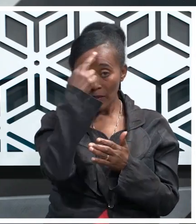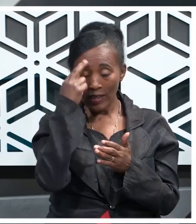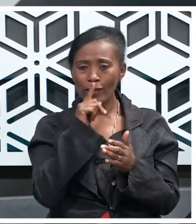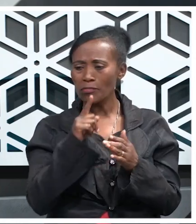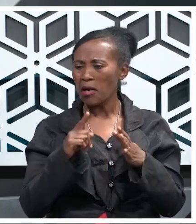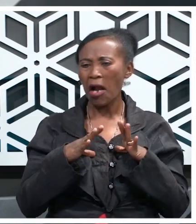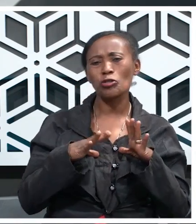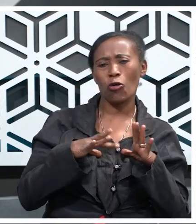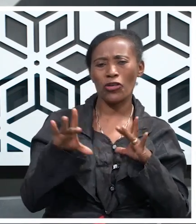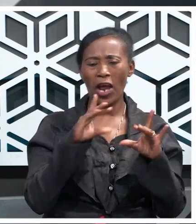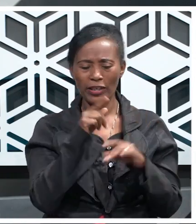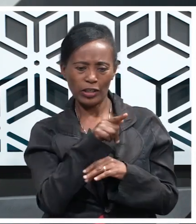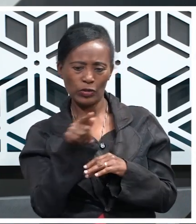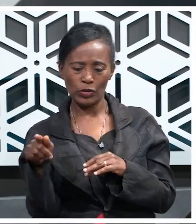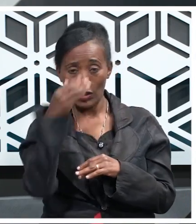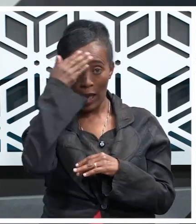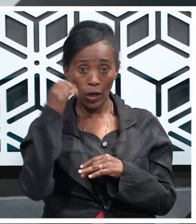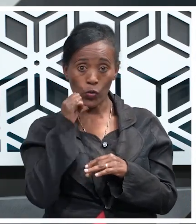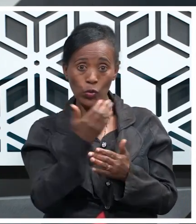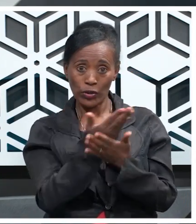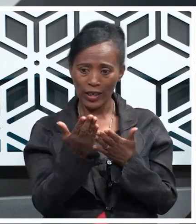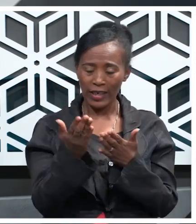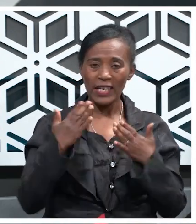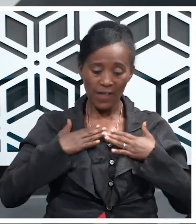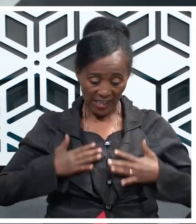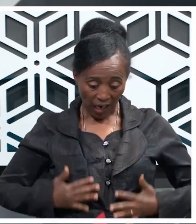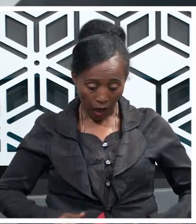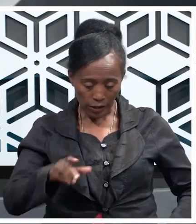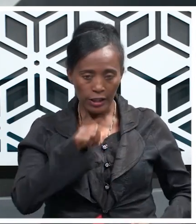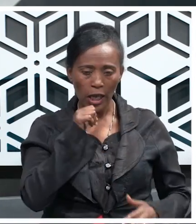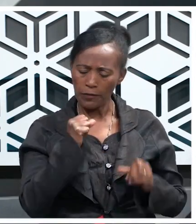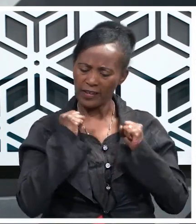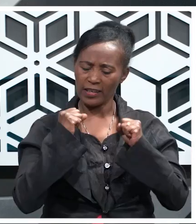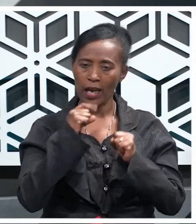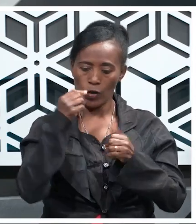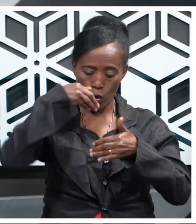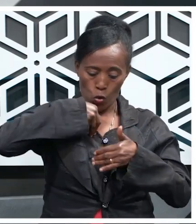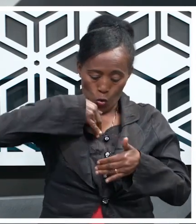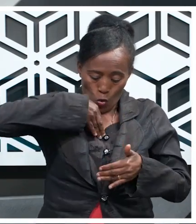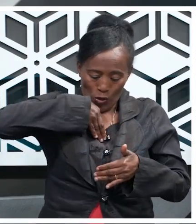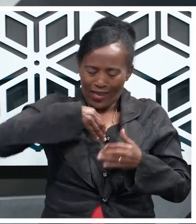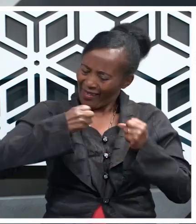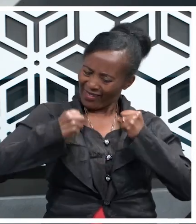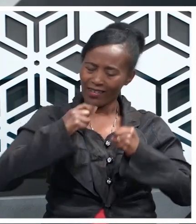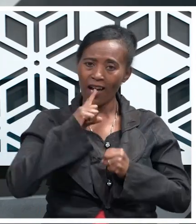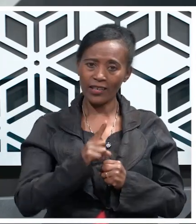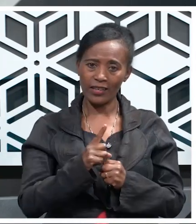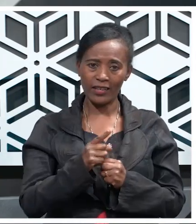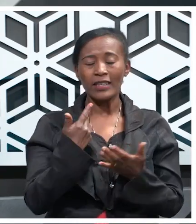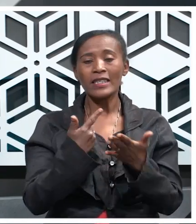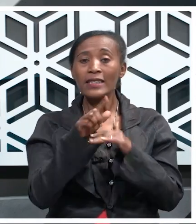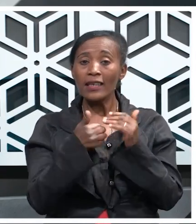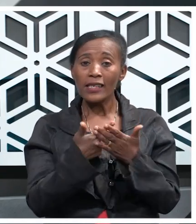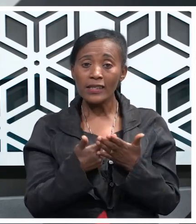ከቱም ኢንጆይ ነው ማረግበት እነሱ ያላወቁት ነገር እኔ የፊዚካሊ ሳይሆን እዚህ ጋር የሚታዩት ውስጣዊ ጥንካሬ